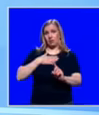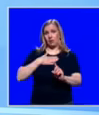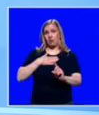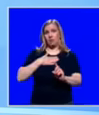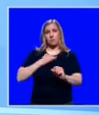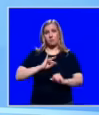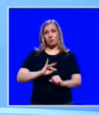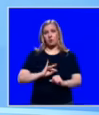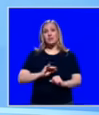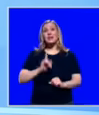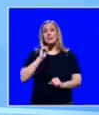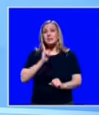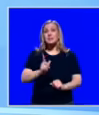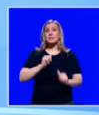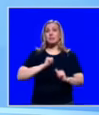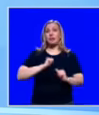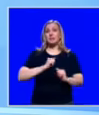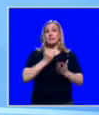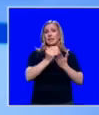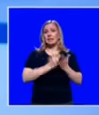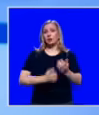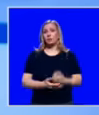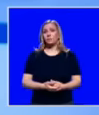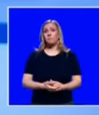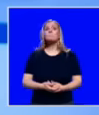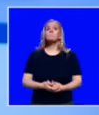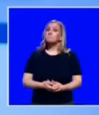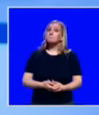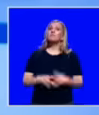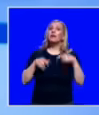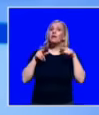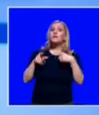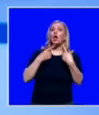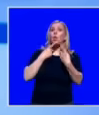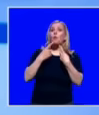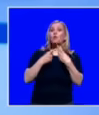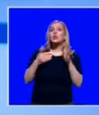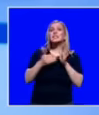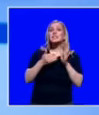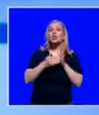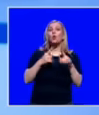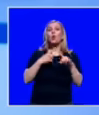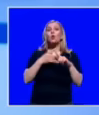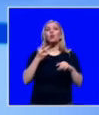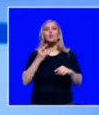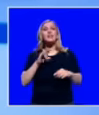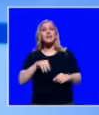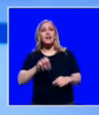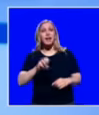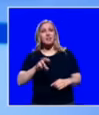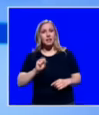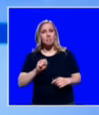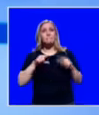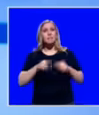ги правят, трябва да ги спазват най-стриктно. Сега, вие говорите срещу хунтата. Казвате, че имате много важни неща да кажете. Дадохте